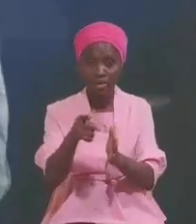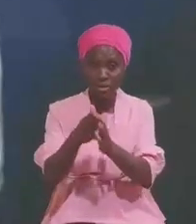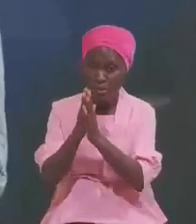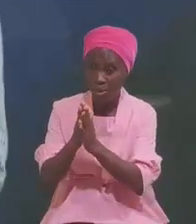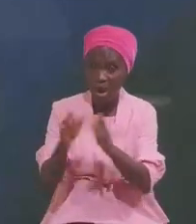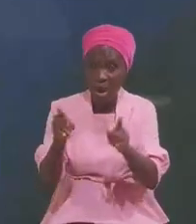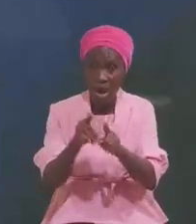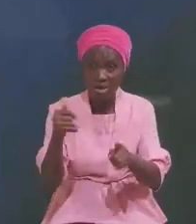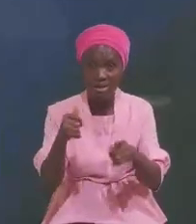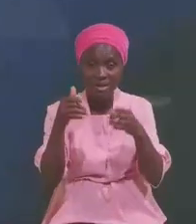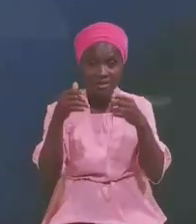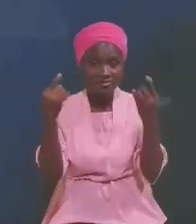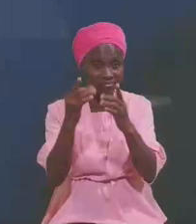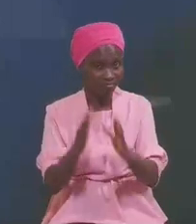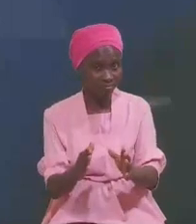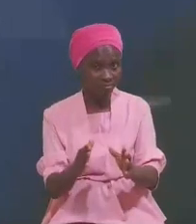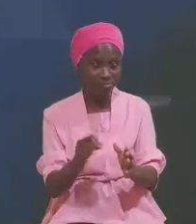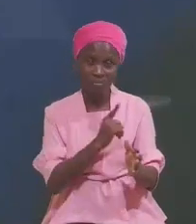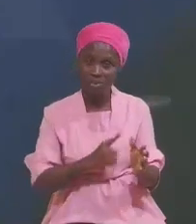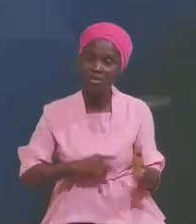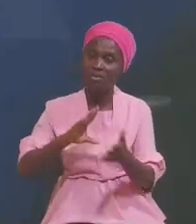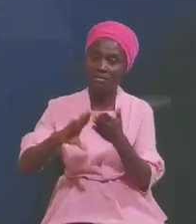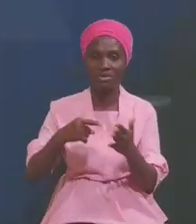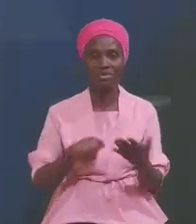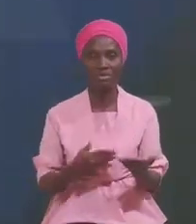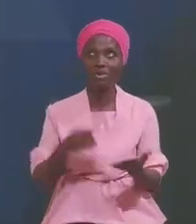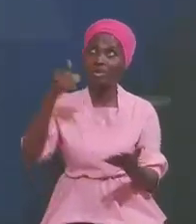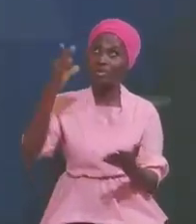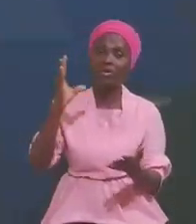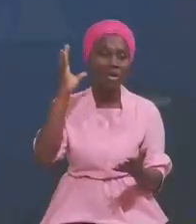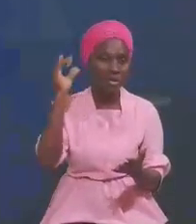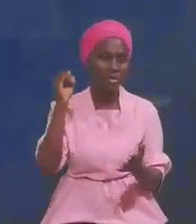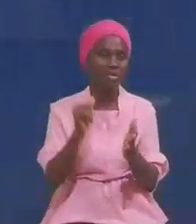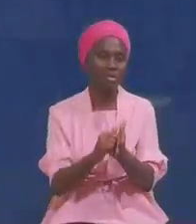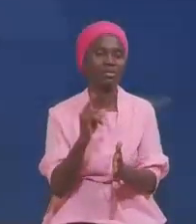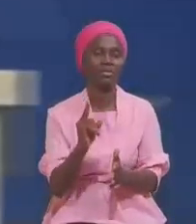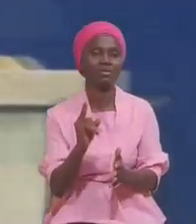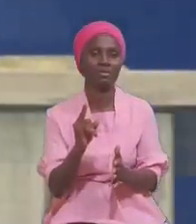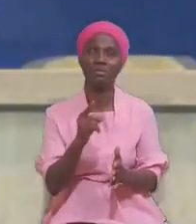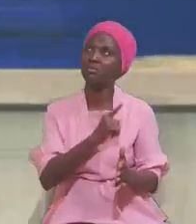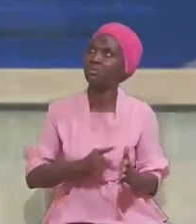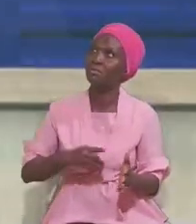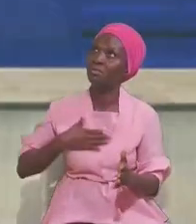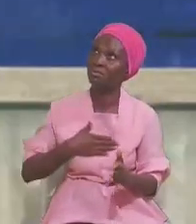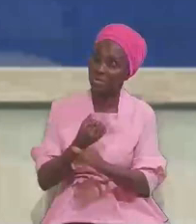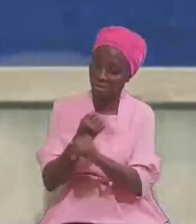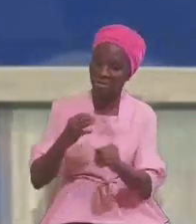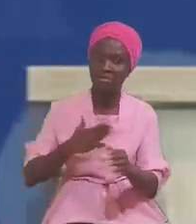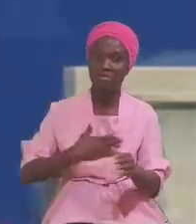Seigneur, pardonne-moi, Dieu exauce cela. Seigneur, sauve mon âme, Dieu exauce